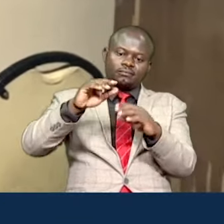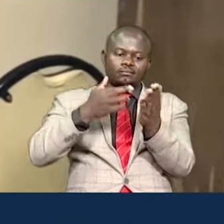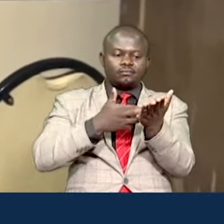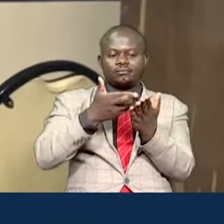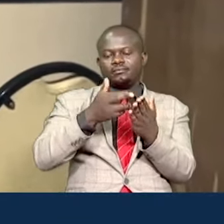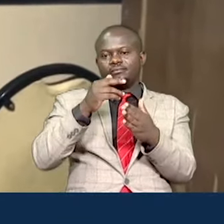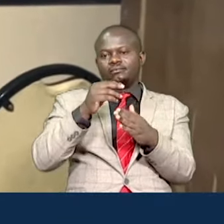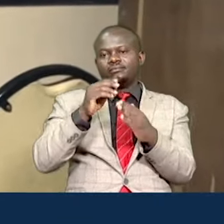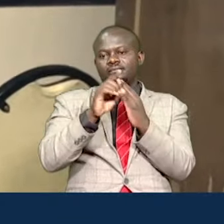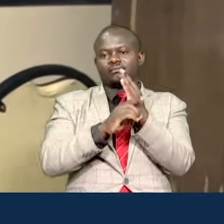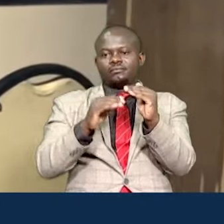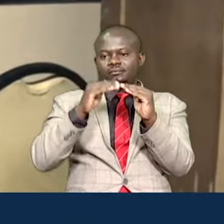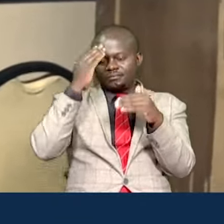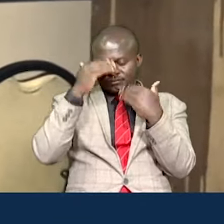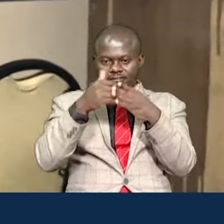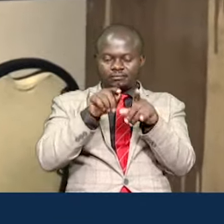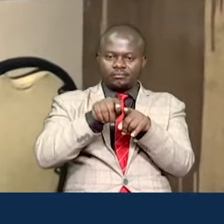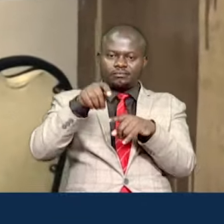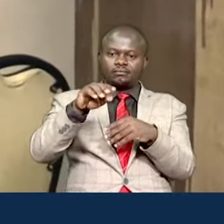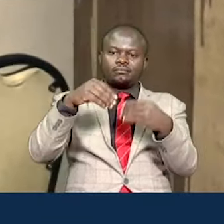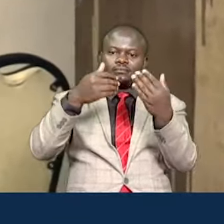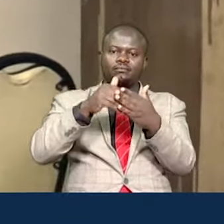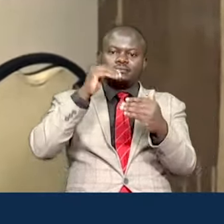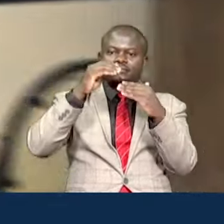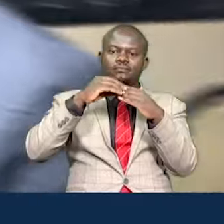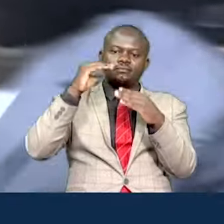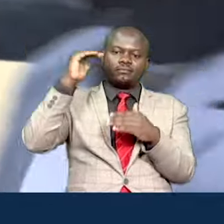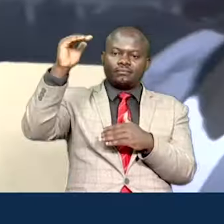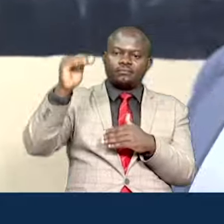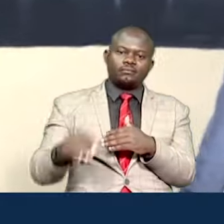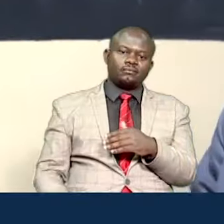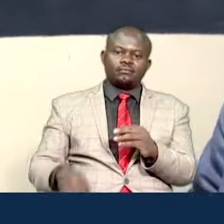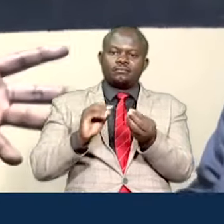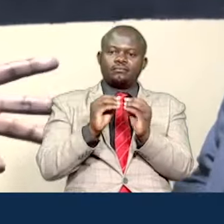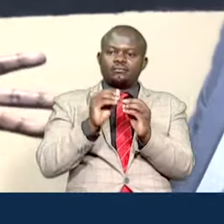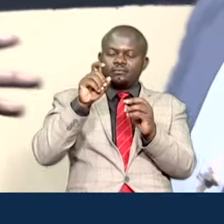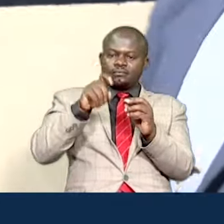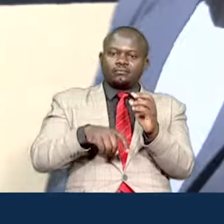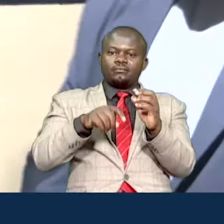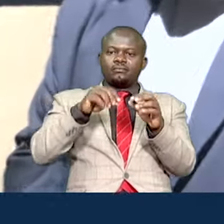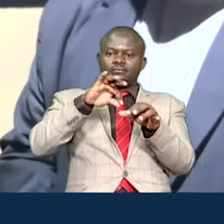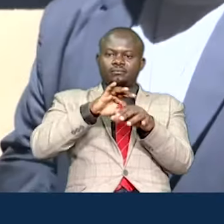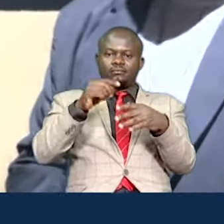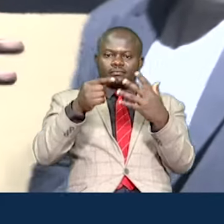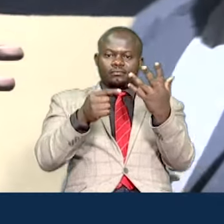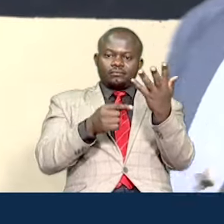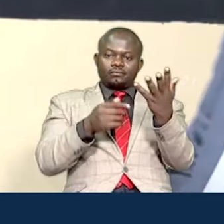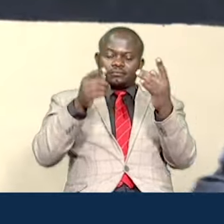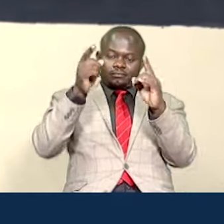ku rwego rw'akarere kugira ngo nabo babihe urwego rw'ibakuriye. Imibare yagombaga gutorera hangaha y'abaturage